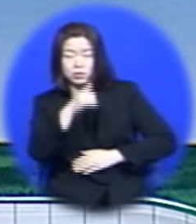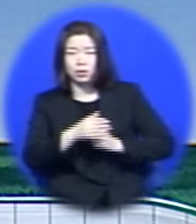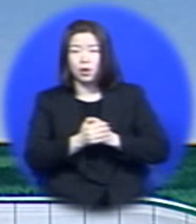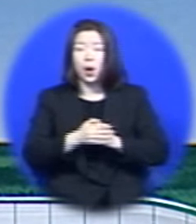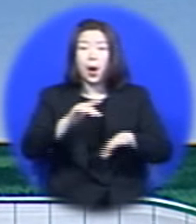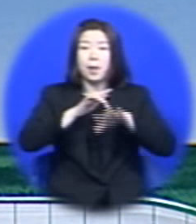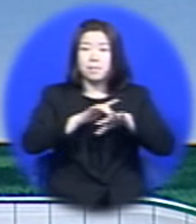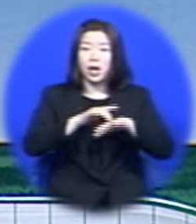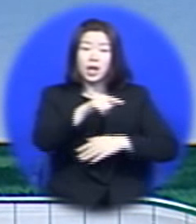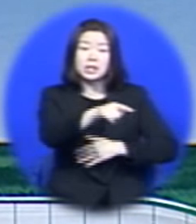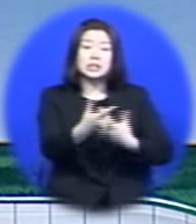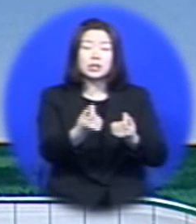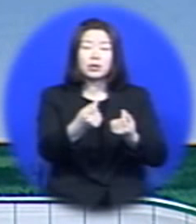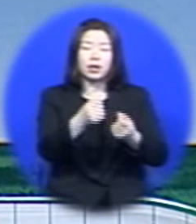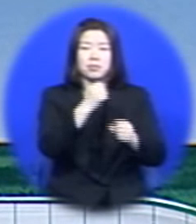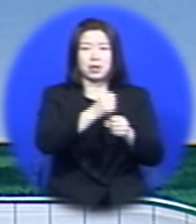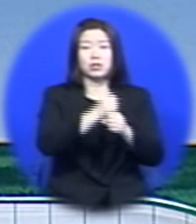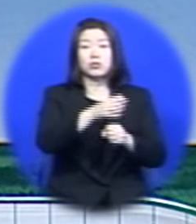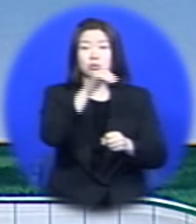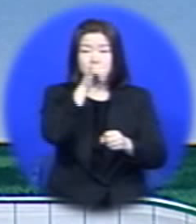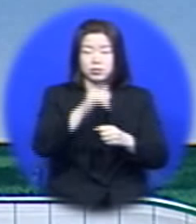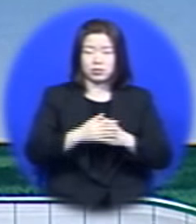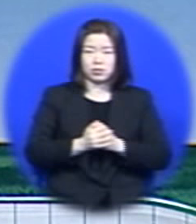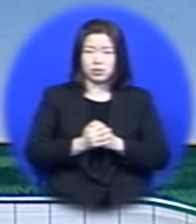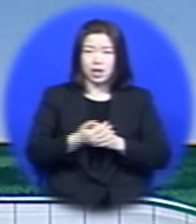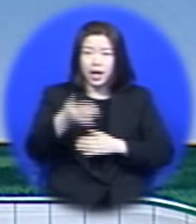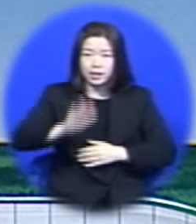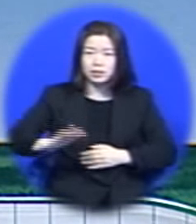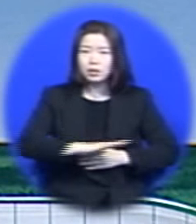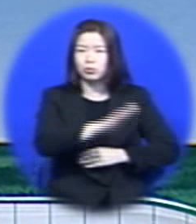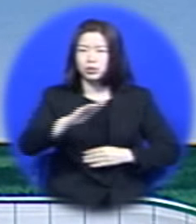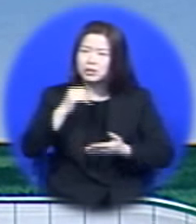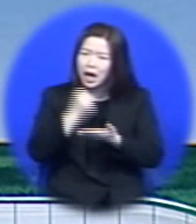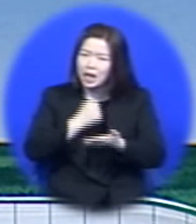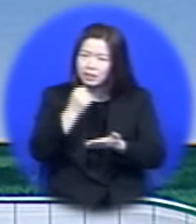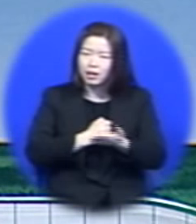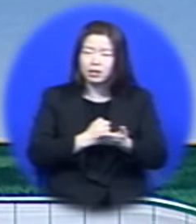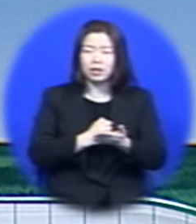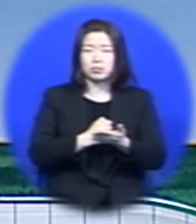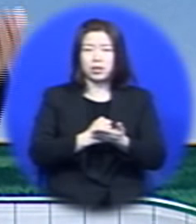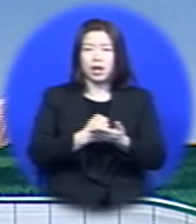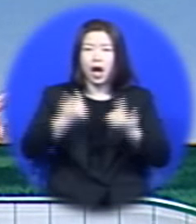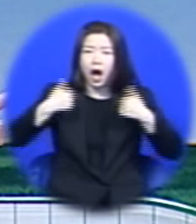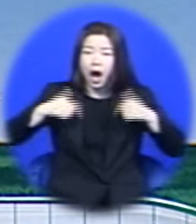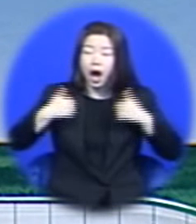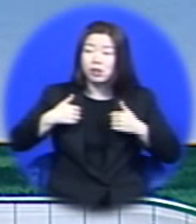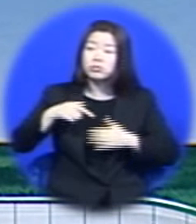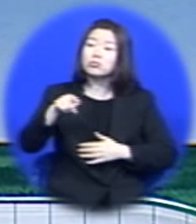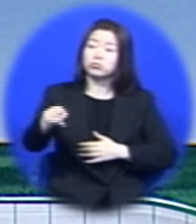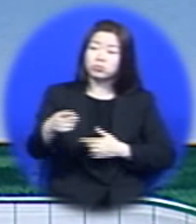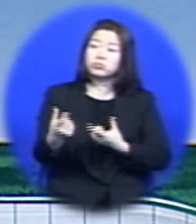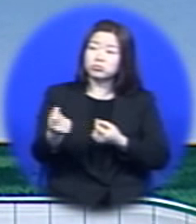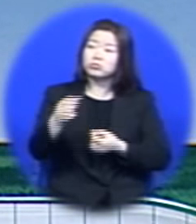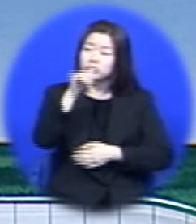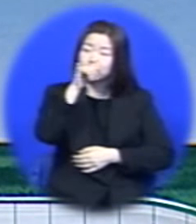그렇게 만들고 있는 거예요. 그런데 우리는 안타깝게도 늘 그랬잖아,